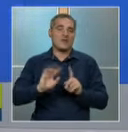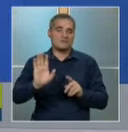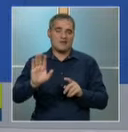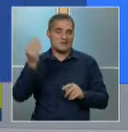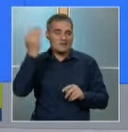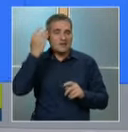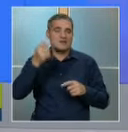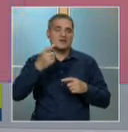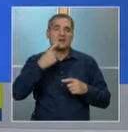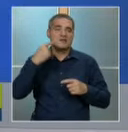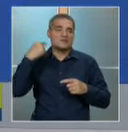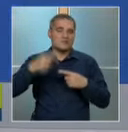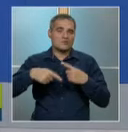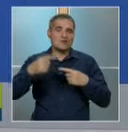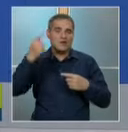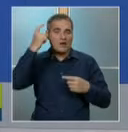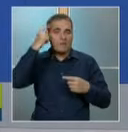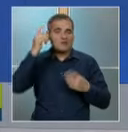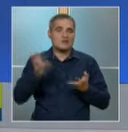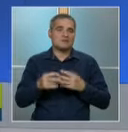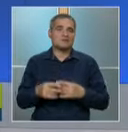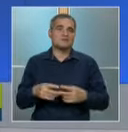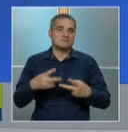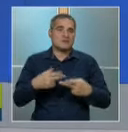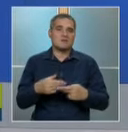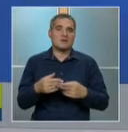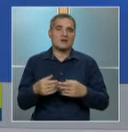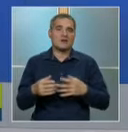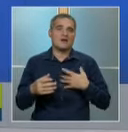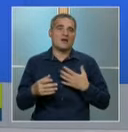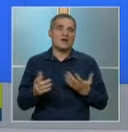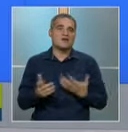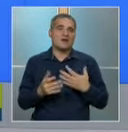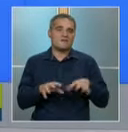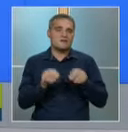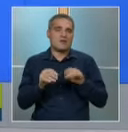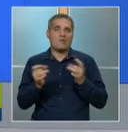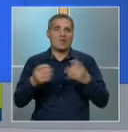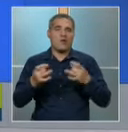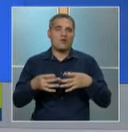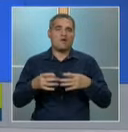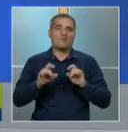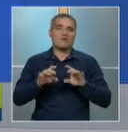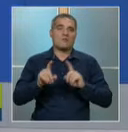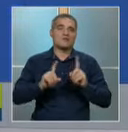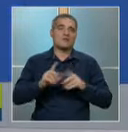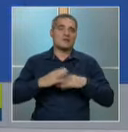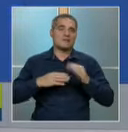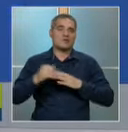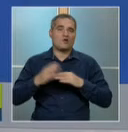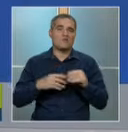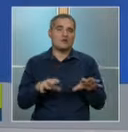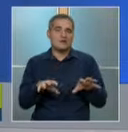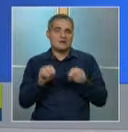С годините мозъкът ти вече спира да бъде способен да се адаптира на нова информация, заради това не са способни да се адаптират с